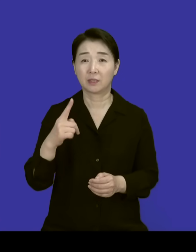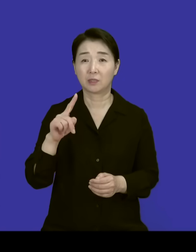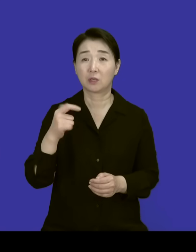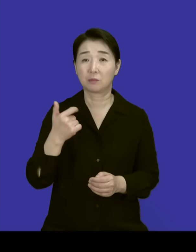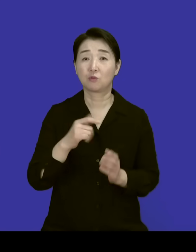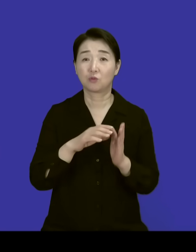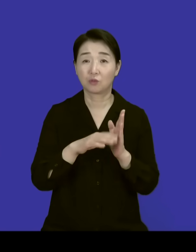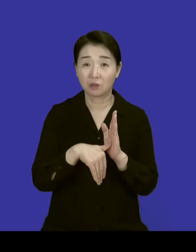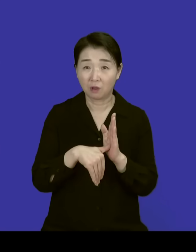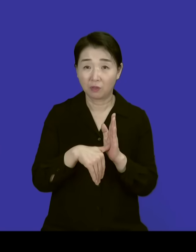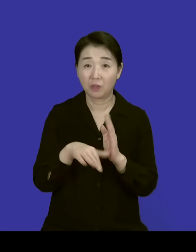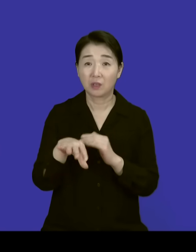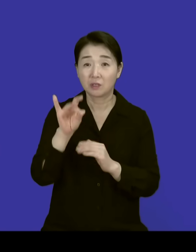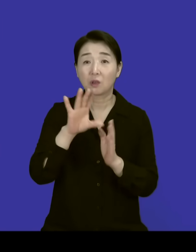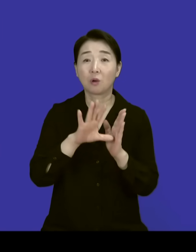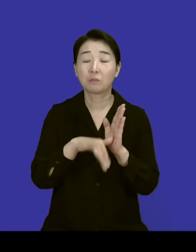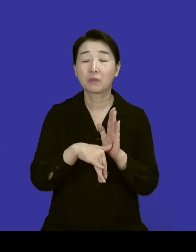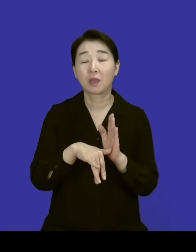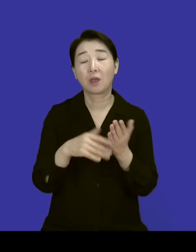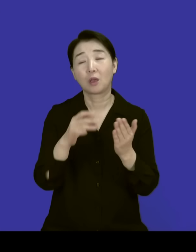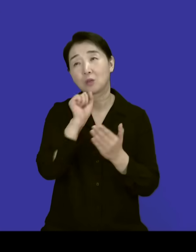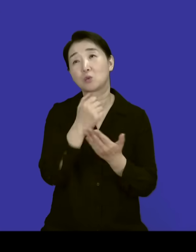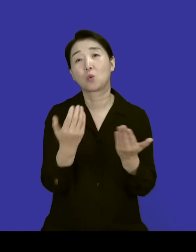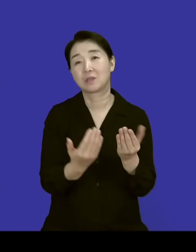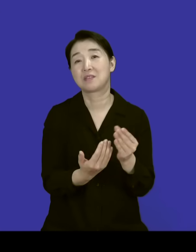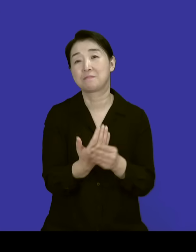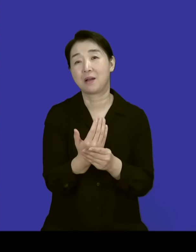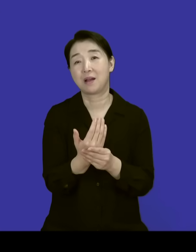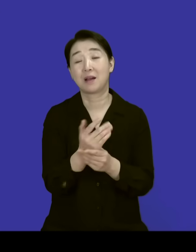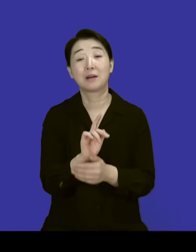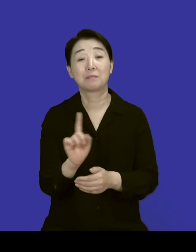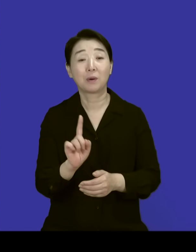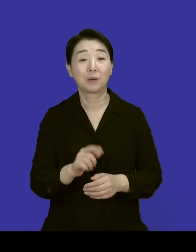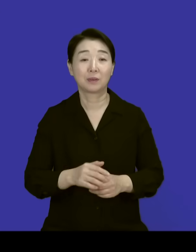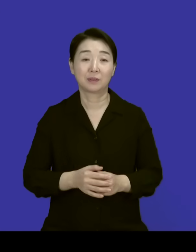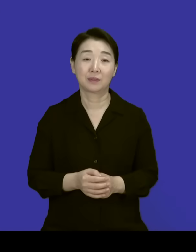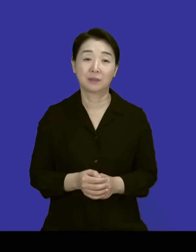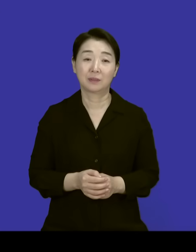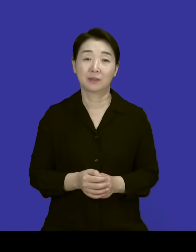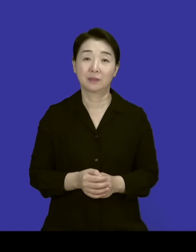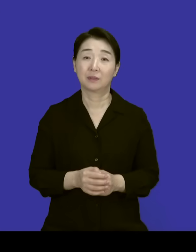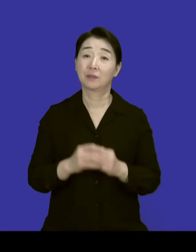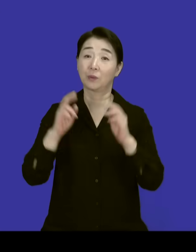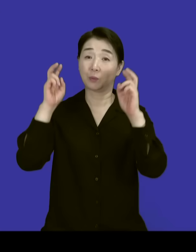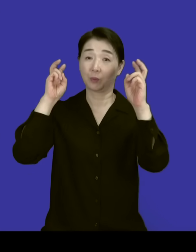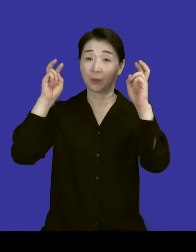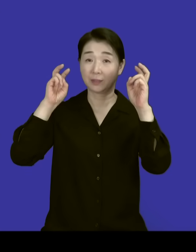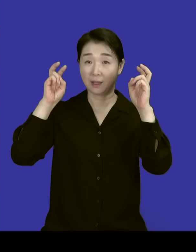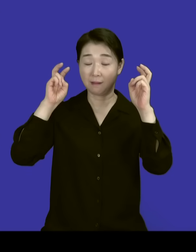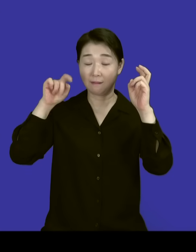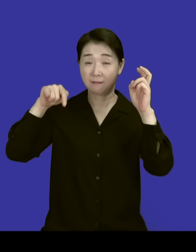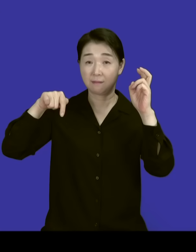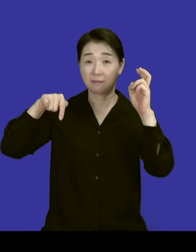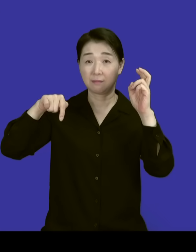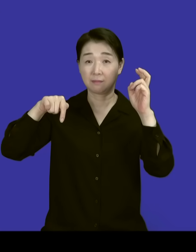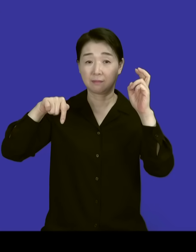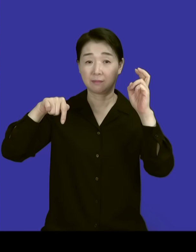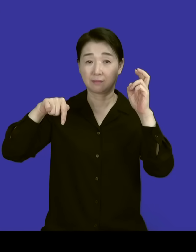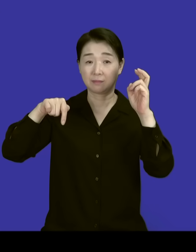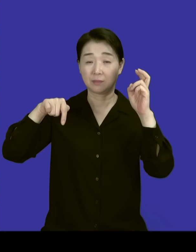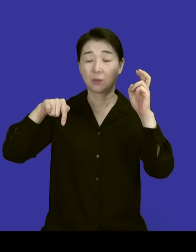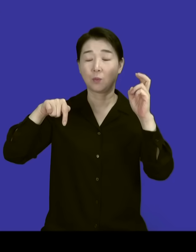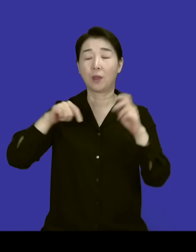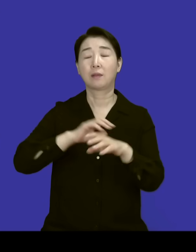되게 좋은 일이 좀 생겨서. 그래요. 뭡니까? 아니 그러니까 좋은 일이 회사에게 그 뭐 이거저거